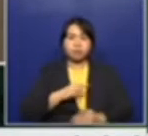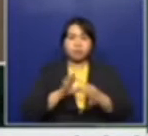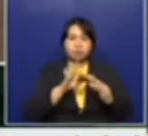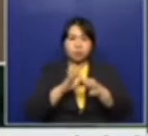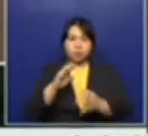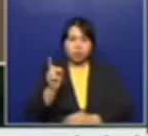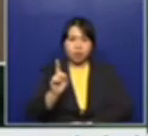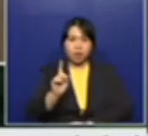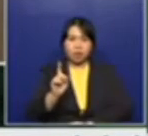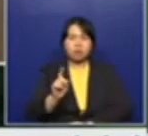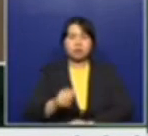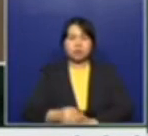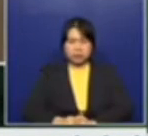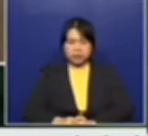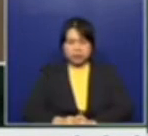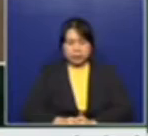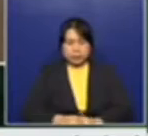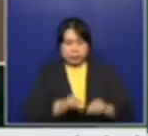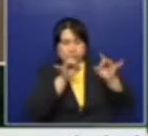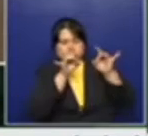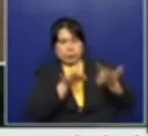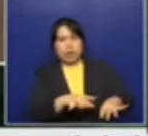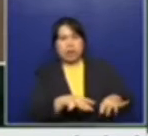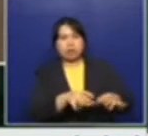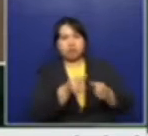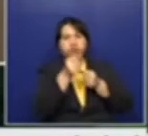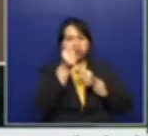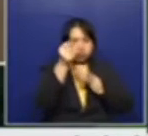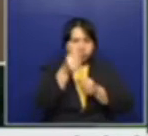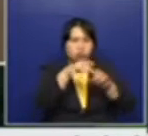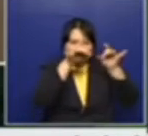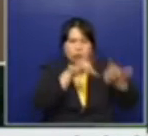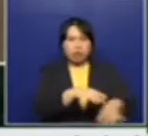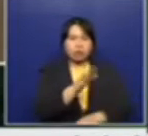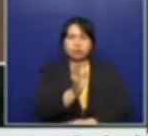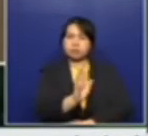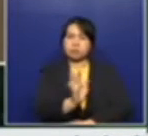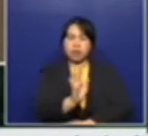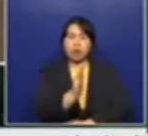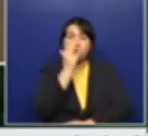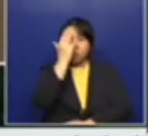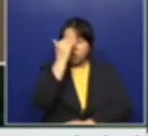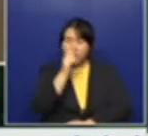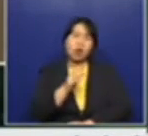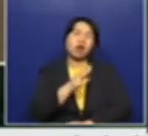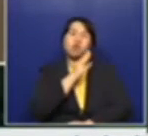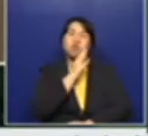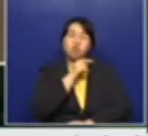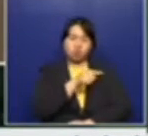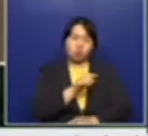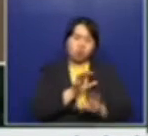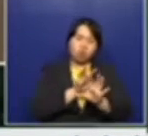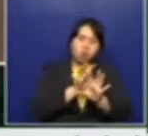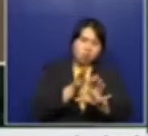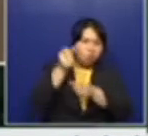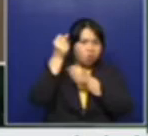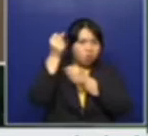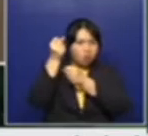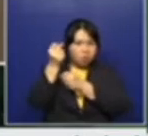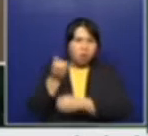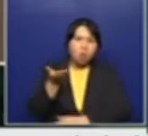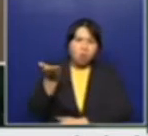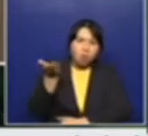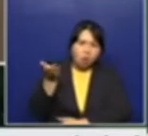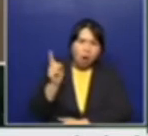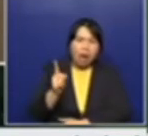ดก็คืออย่าทำร้ายประชาชนผู้มาชุมนุมเพราะว่าการชุมนุมหรือมาเสนอข้อเรียกร้องเป็นการใช้สิ